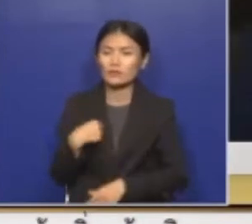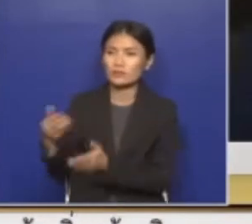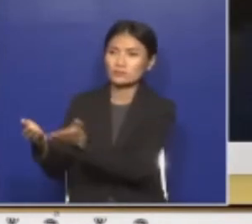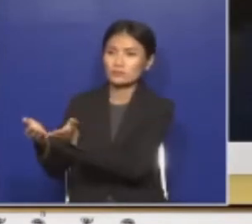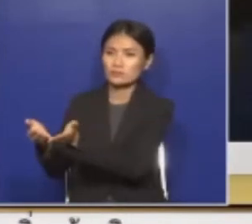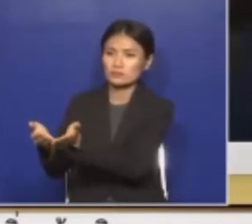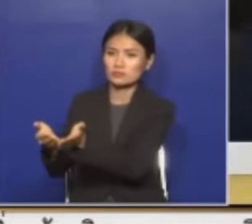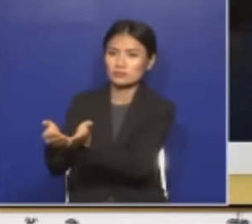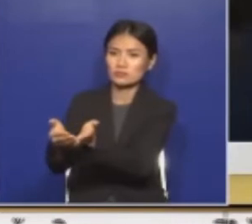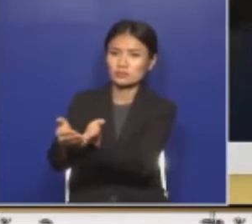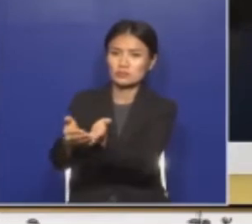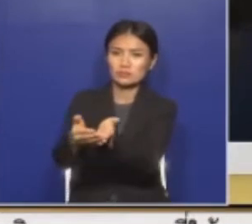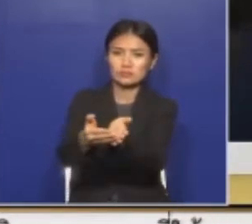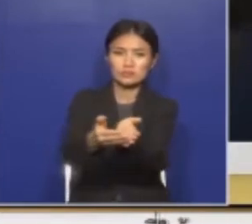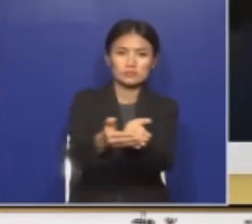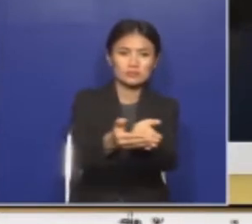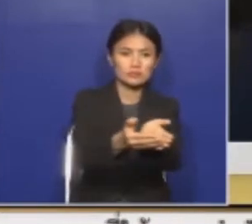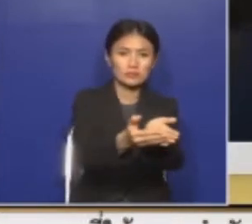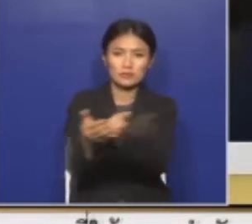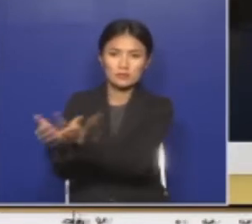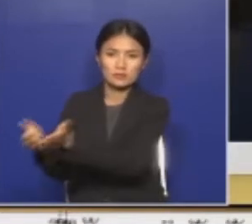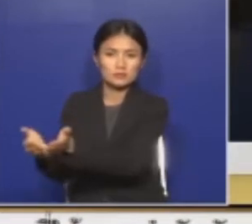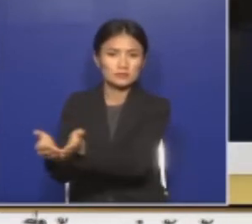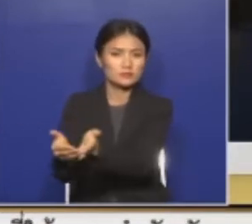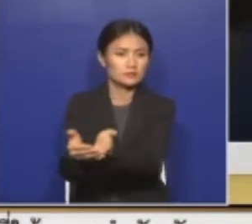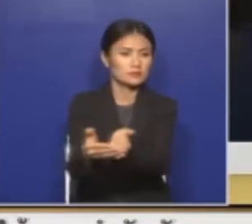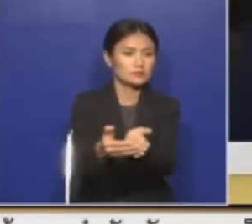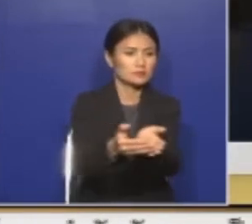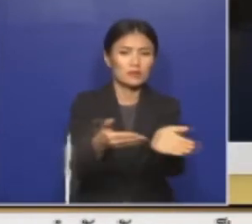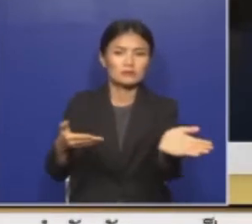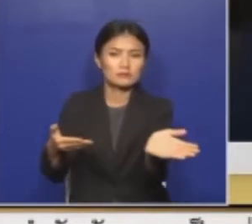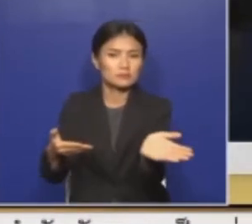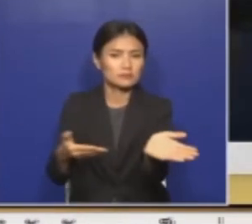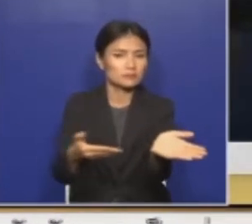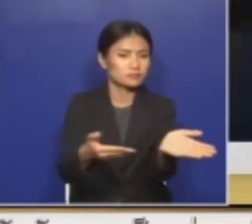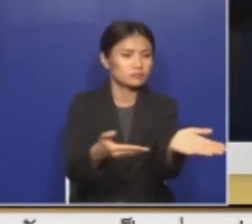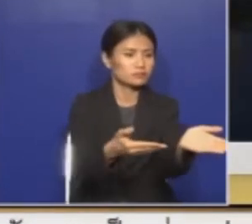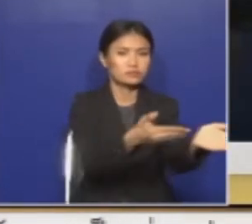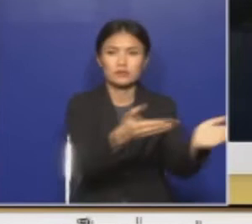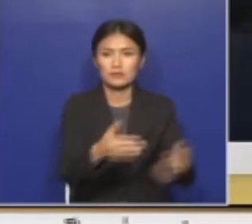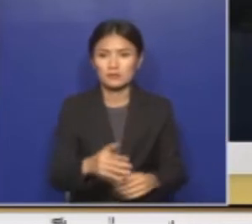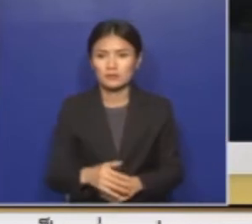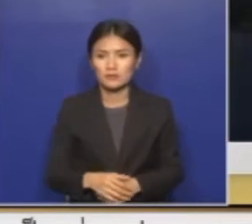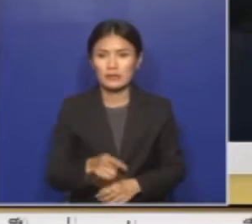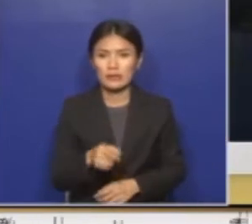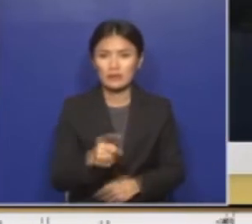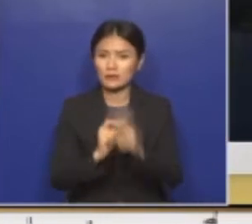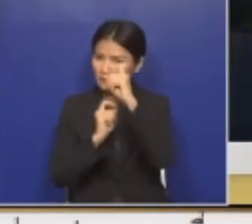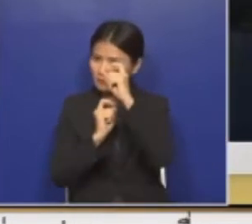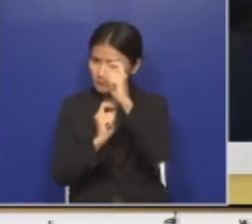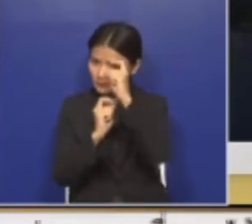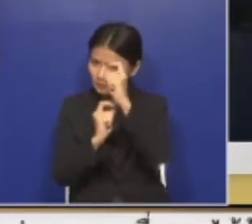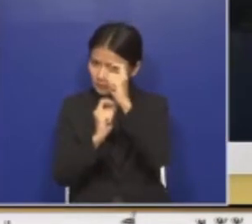คอนเทนเนอร์ที่ยาวเป็นสิบกิโลเลยใน 3เส้นทางนี้ผมคิดว่าอันนี้เนี่ยเป็นมลพิษสำหรับภาคใต้